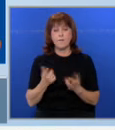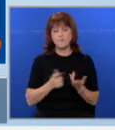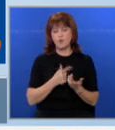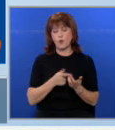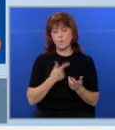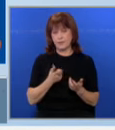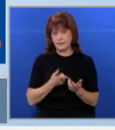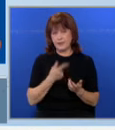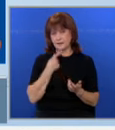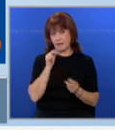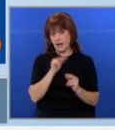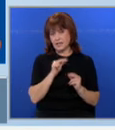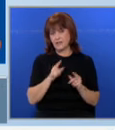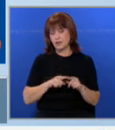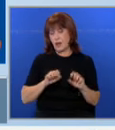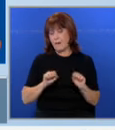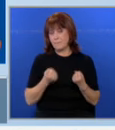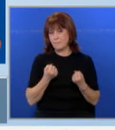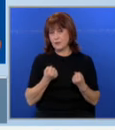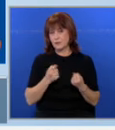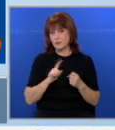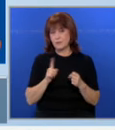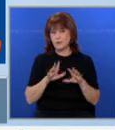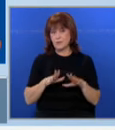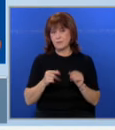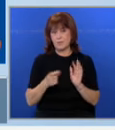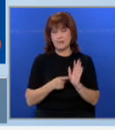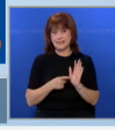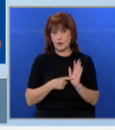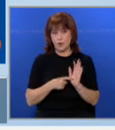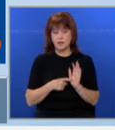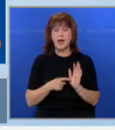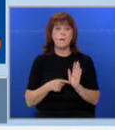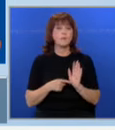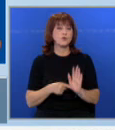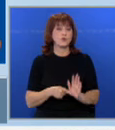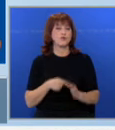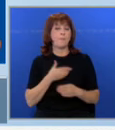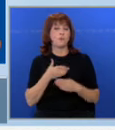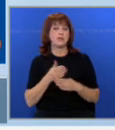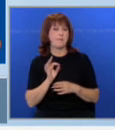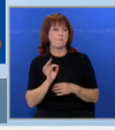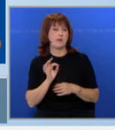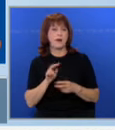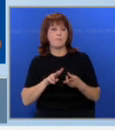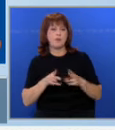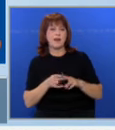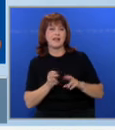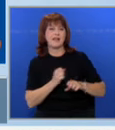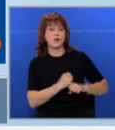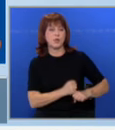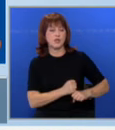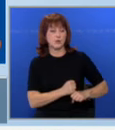против прибързаното законодателство, предлагано от Продължаваме промяната. Посочват, че последен пример за това са промените в